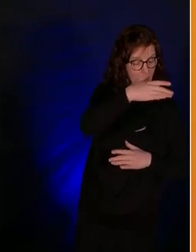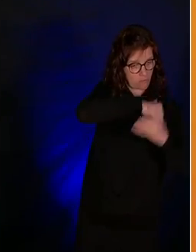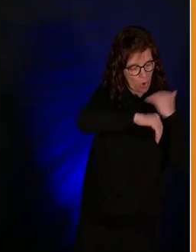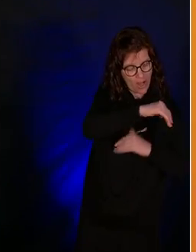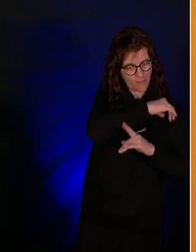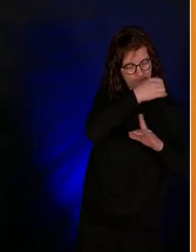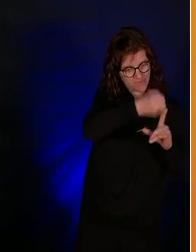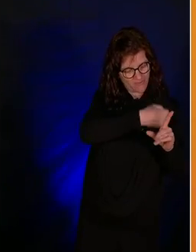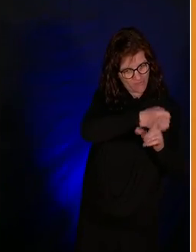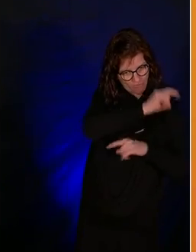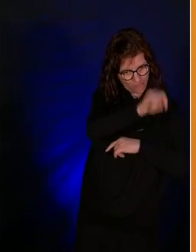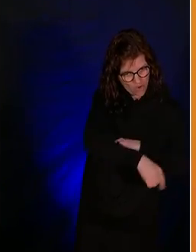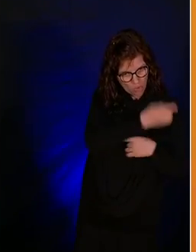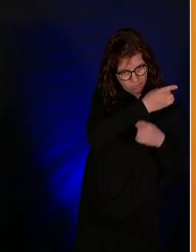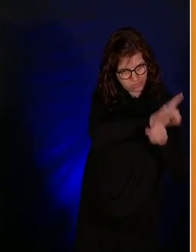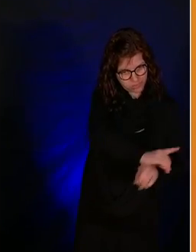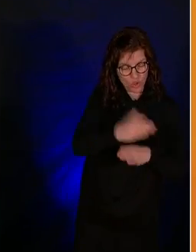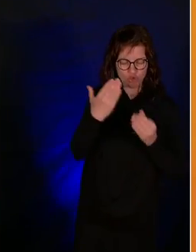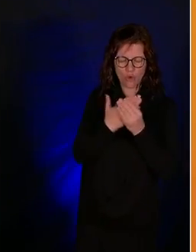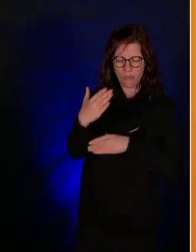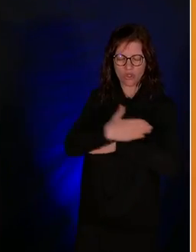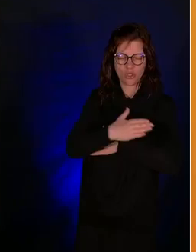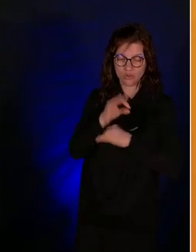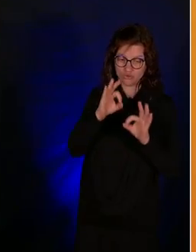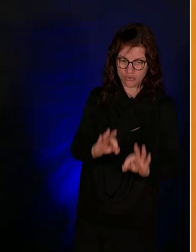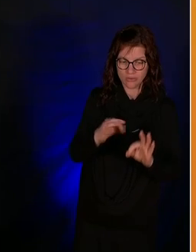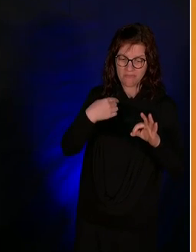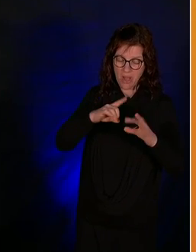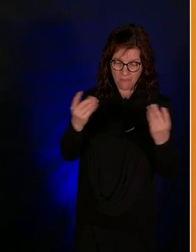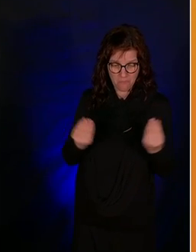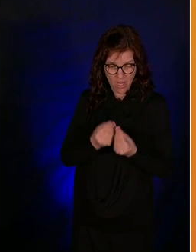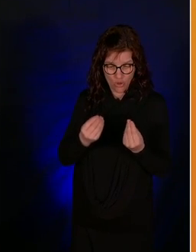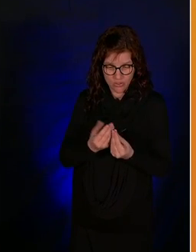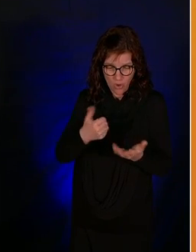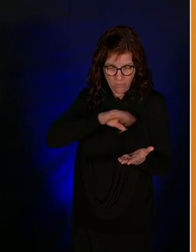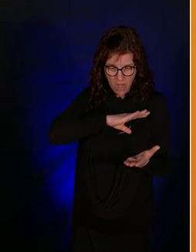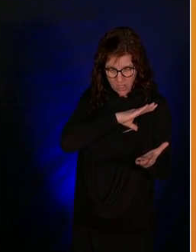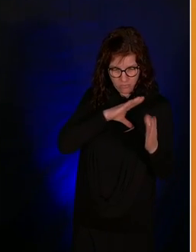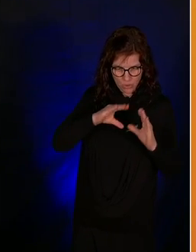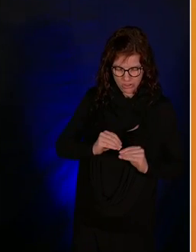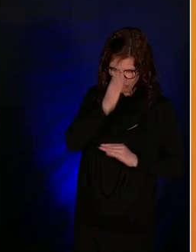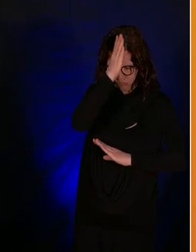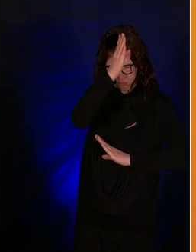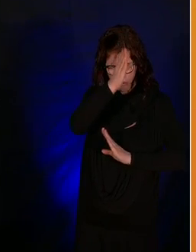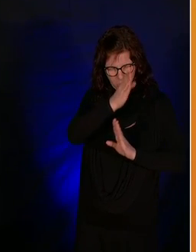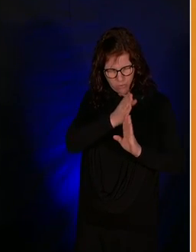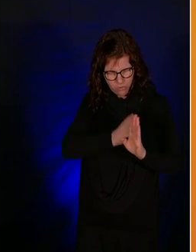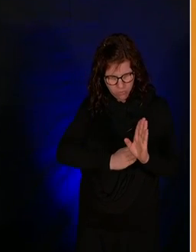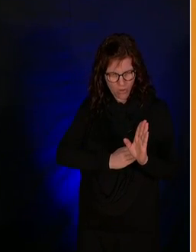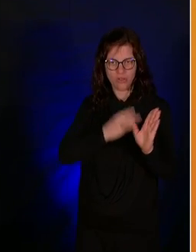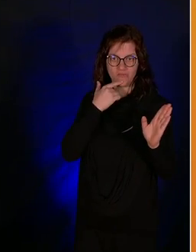défendre, le document d'orientation. Mais ce document d'orientation, malheureusement, comme on est sur des positions très verticales, moi je